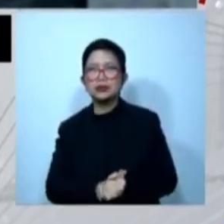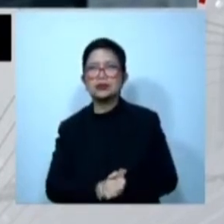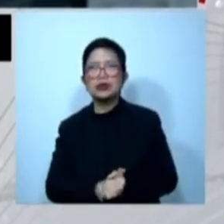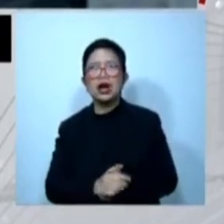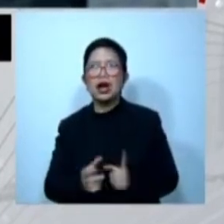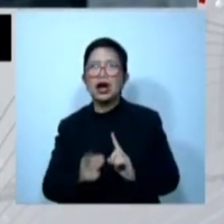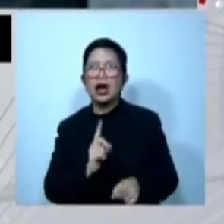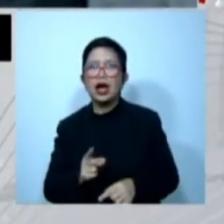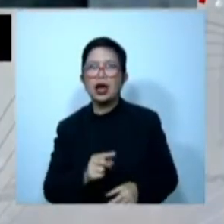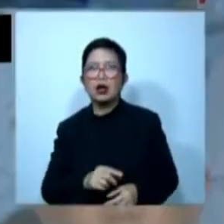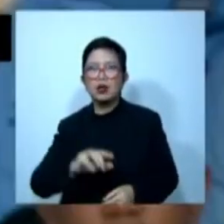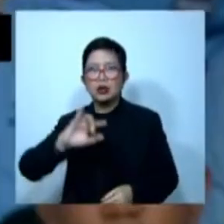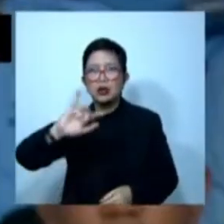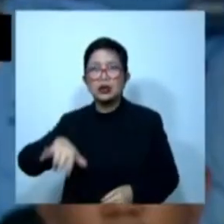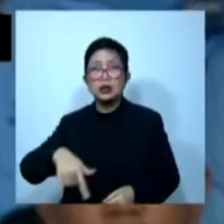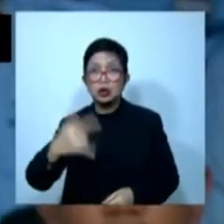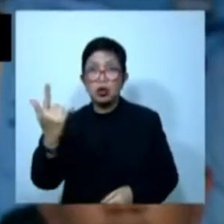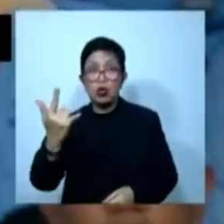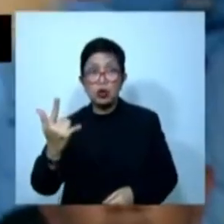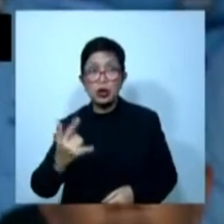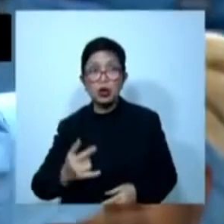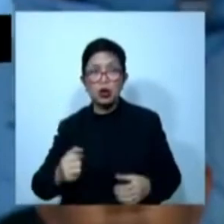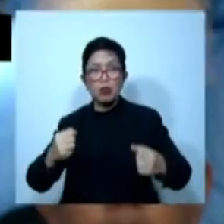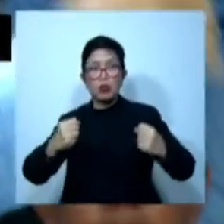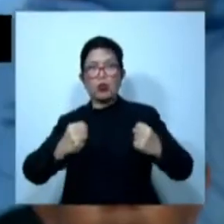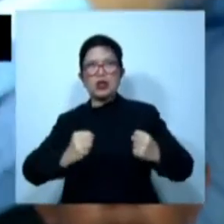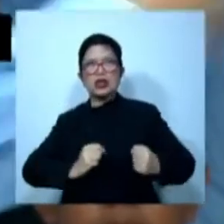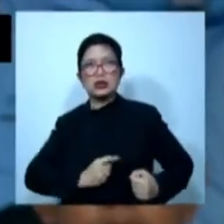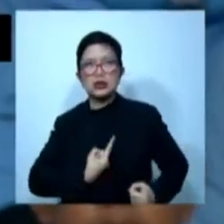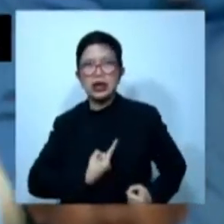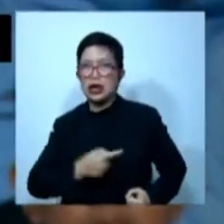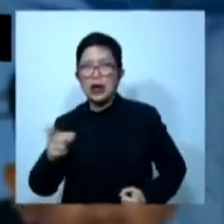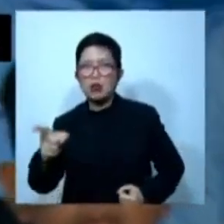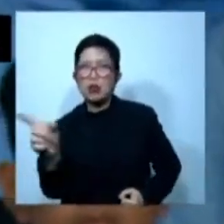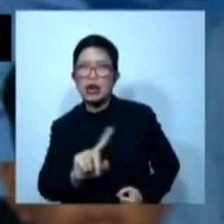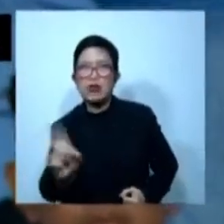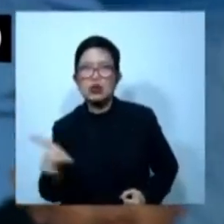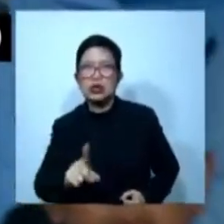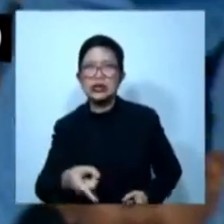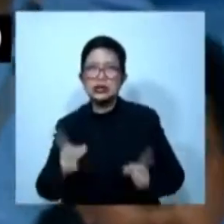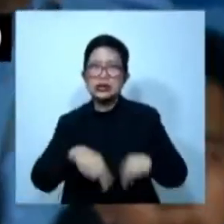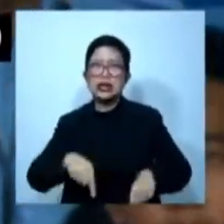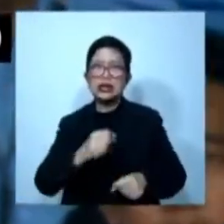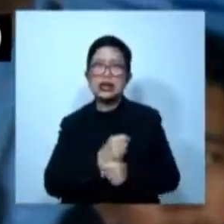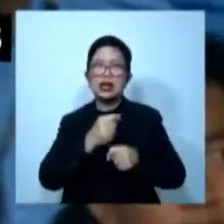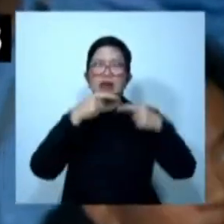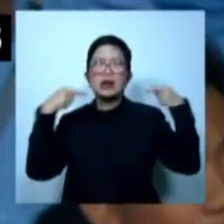Kalau Jokowi diktator, Anda tidak mungkin jadi gubernur.